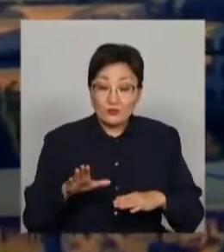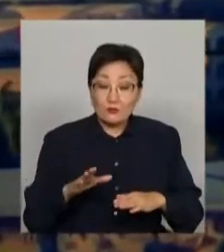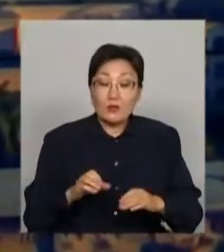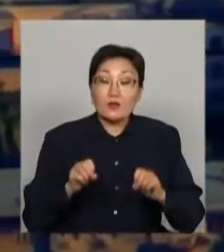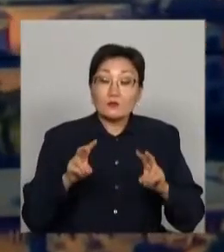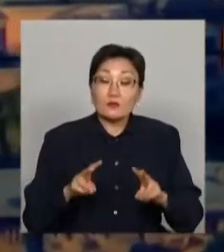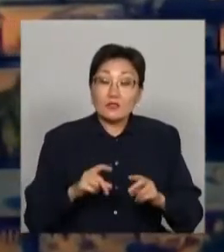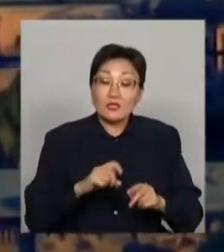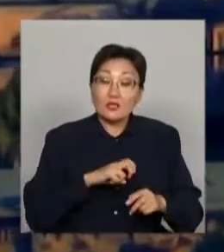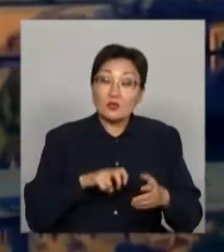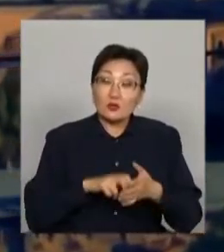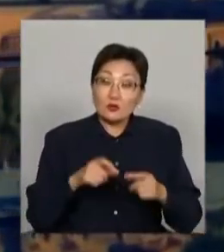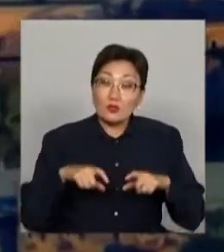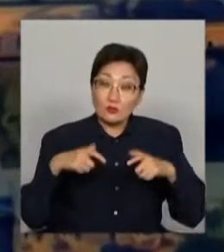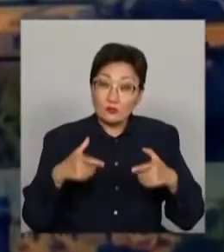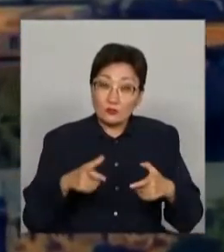айту жедел хатын жолдады.